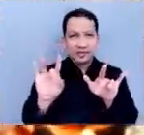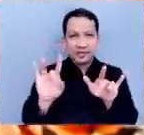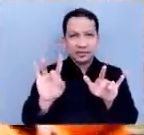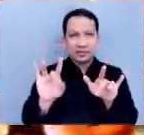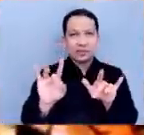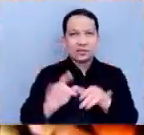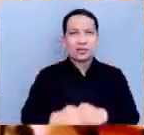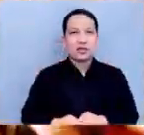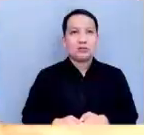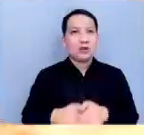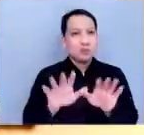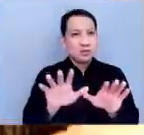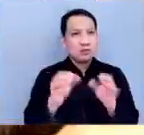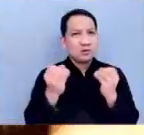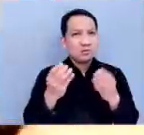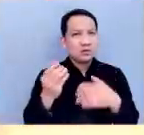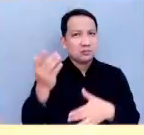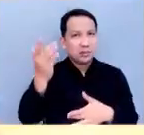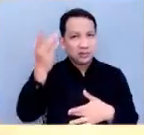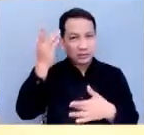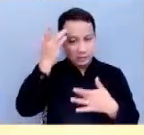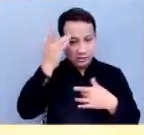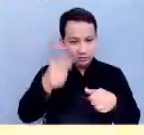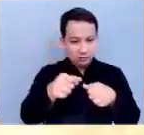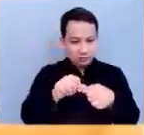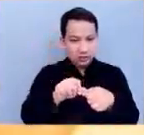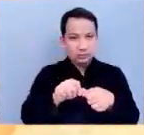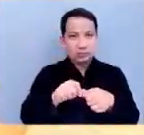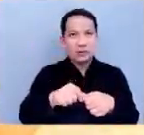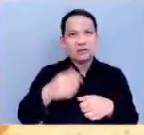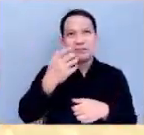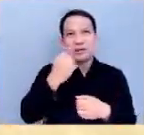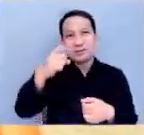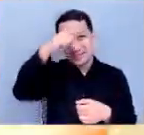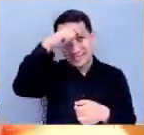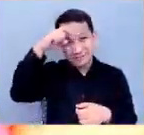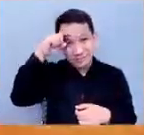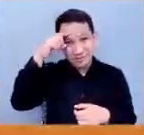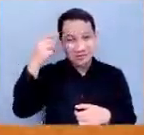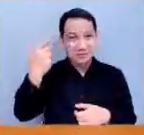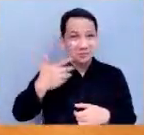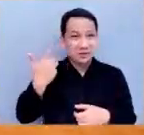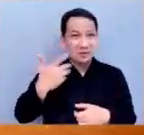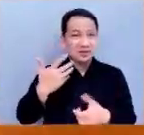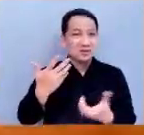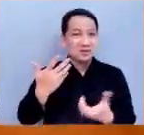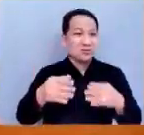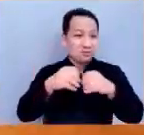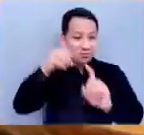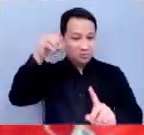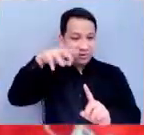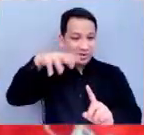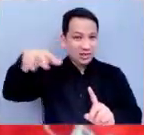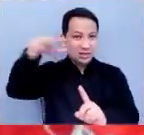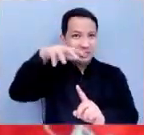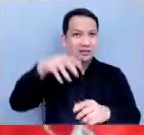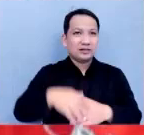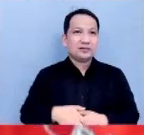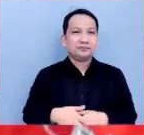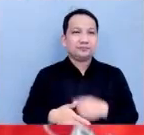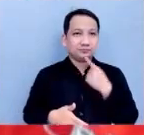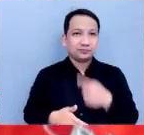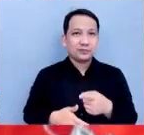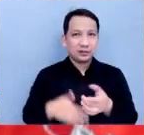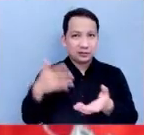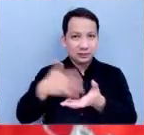Celsius. Kaya naman marami ang nagkakakuto kapag ka dry season. Lalo na ang mga bata dahil bilad sila sa araw. Ayon naman po sa